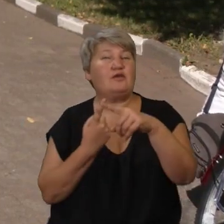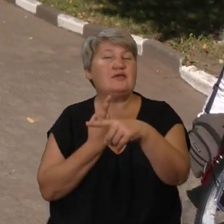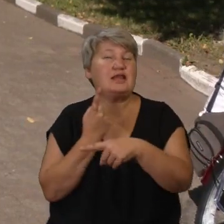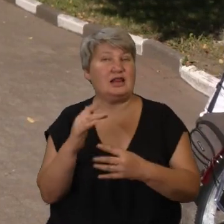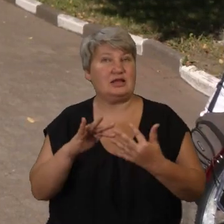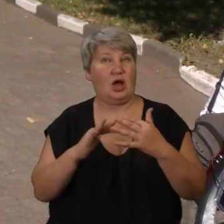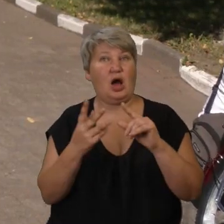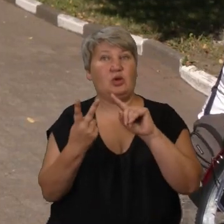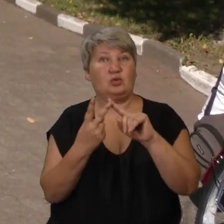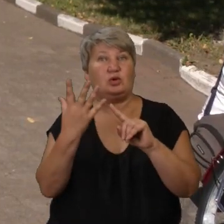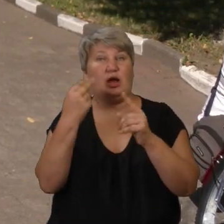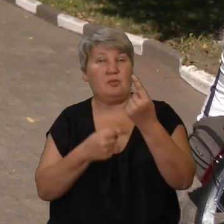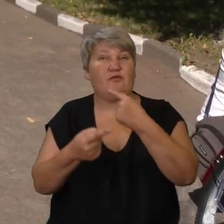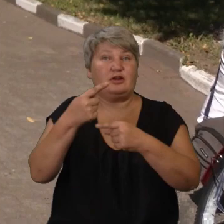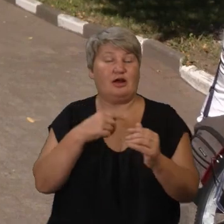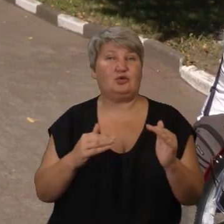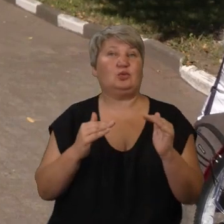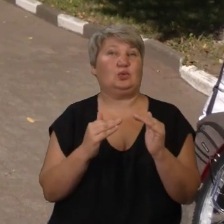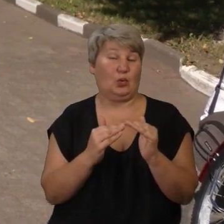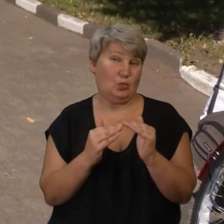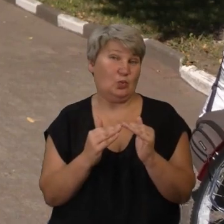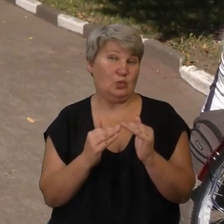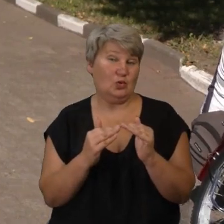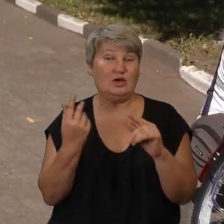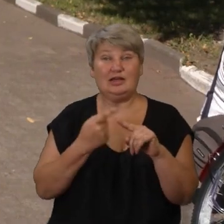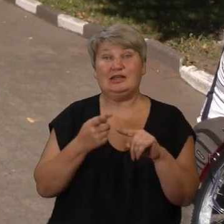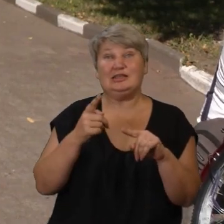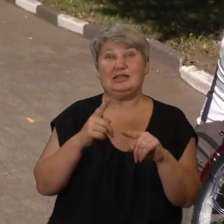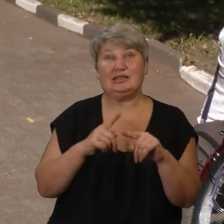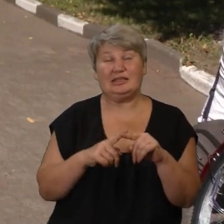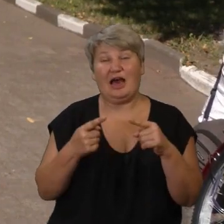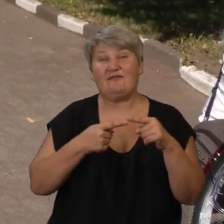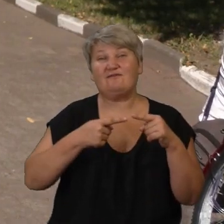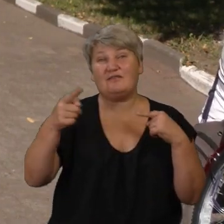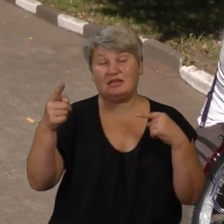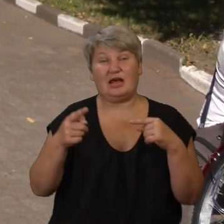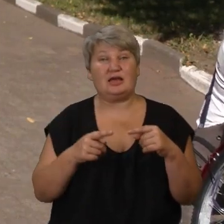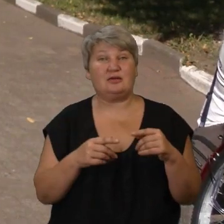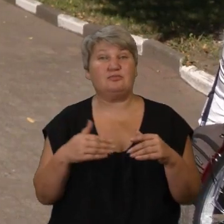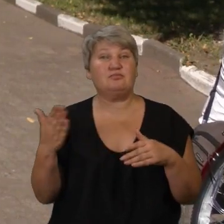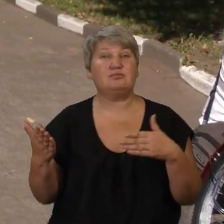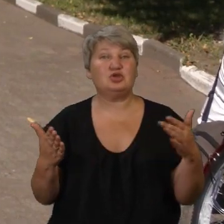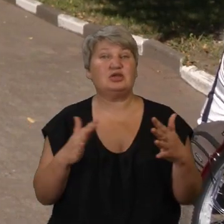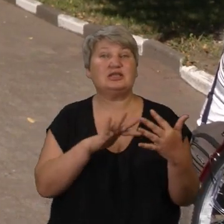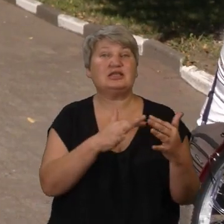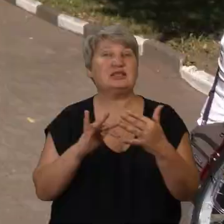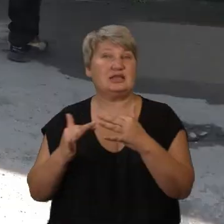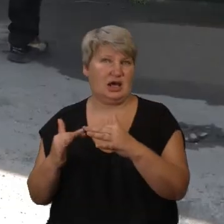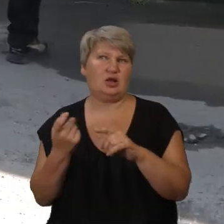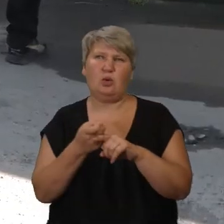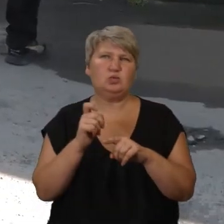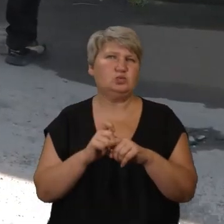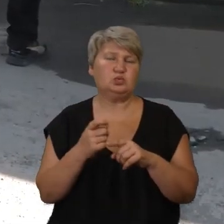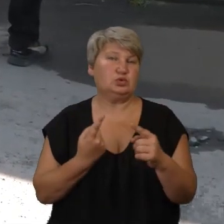і тільки на другий день повертався додому тобто оцей перерив оця відстань між населеними пунктами досить така велика